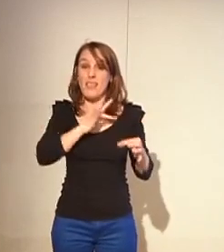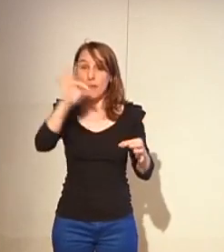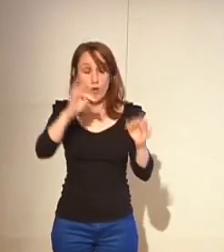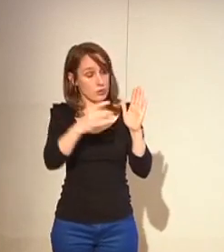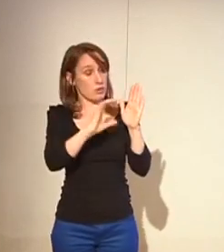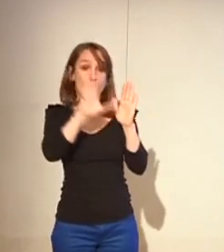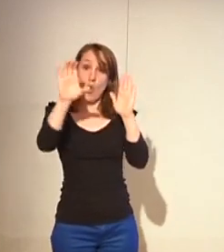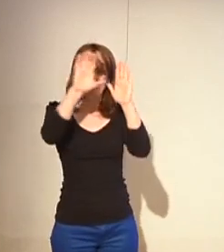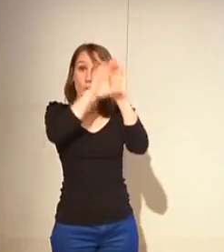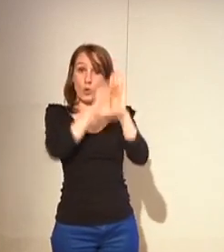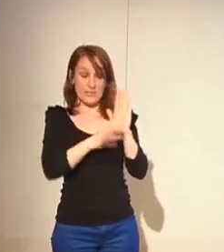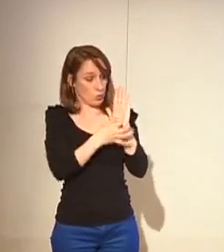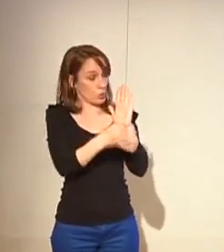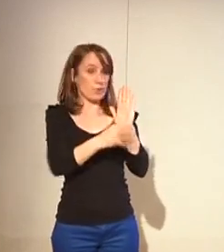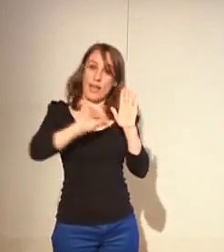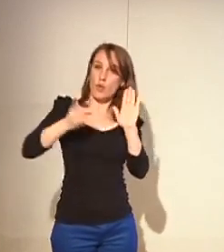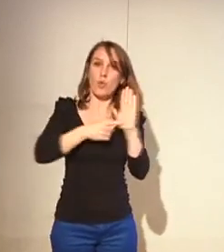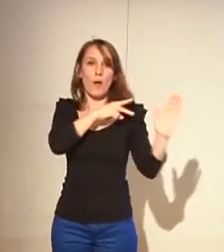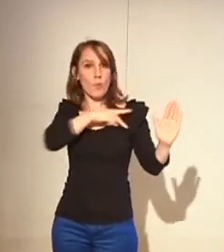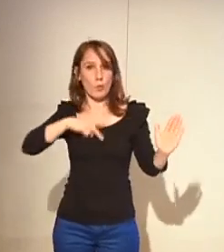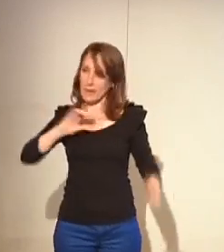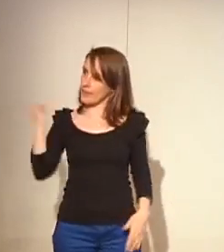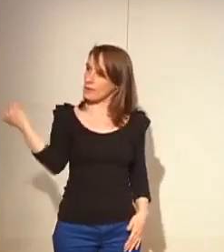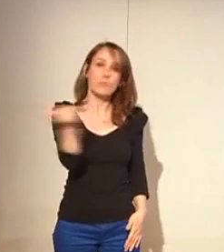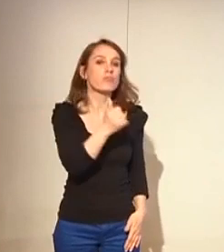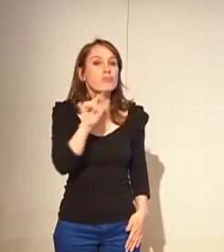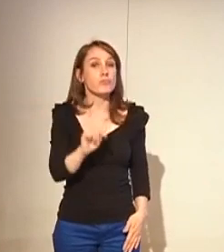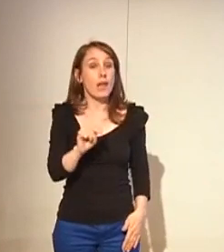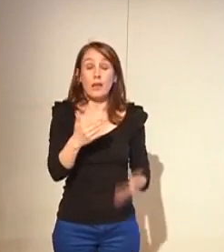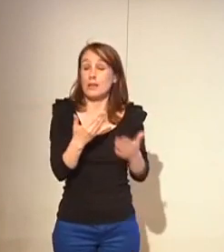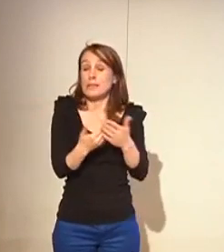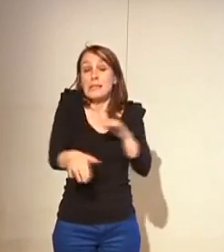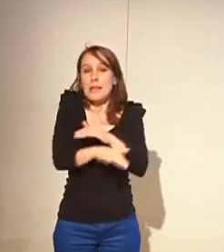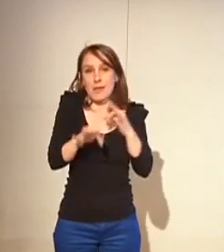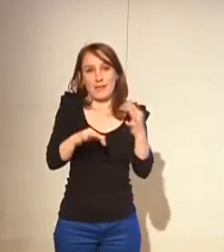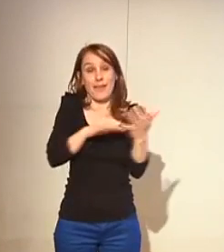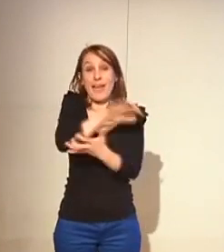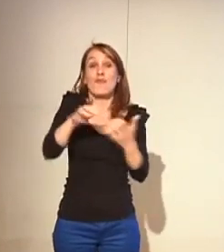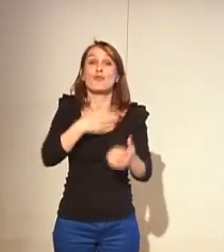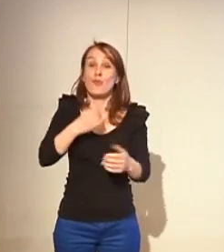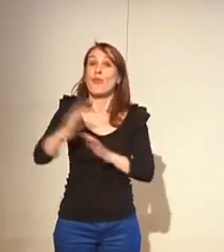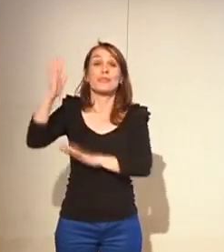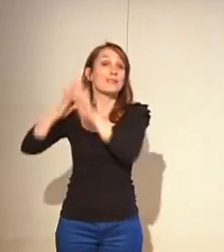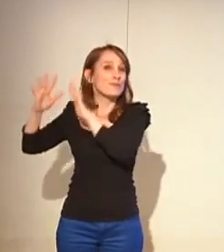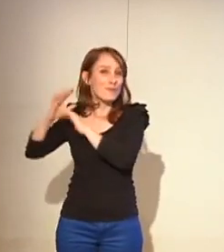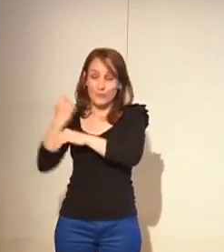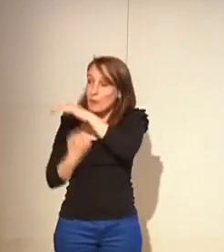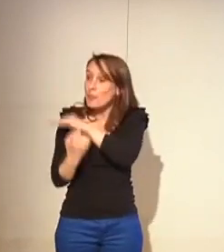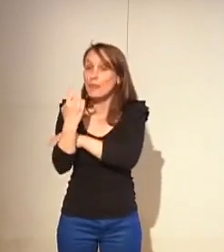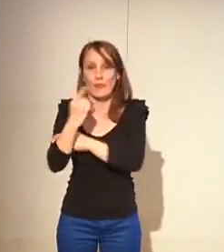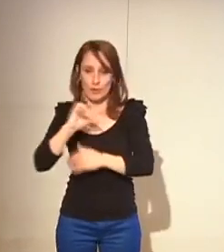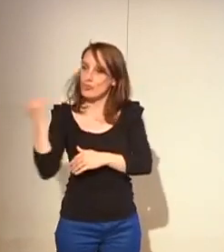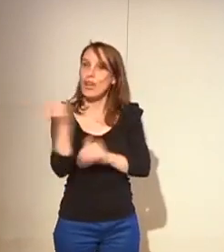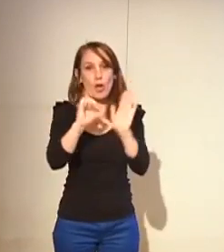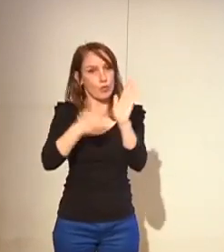de propriété c'était même un des premiers ACIS de la Révolution française pas